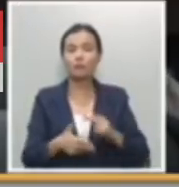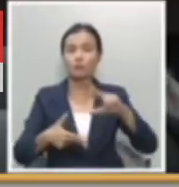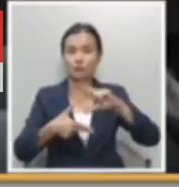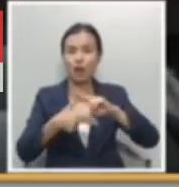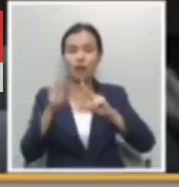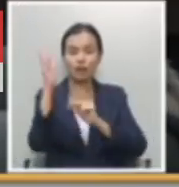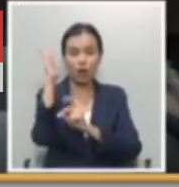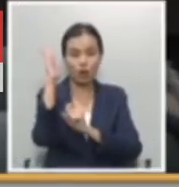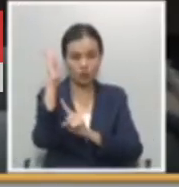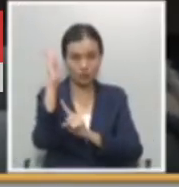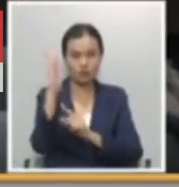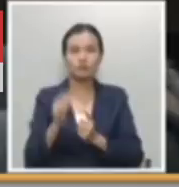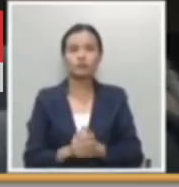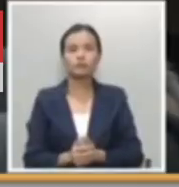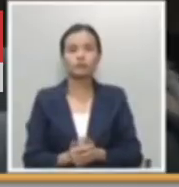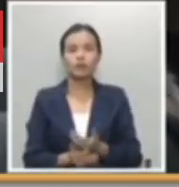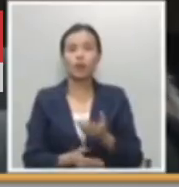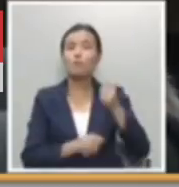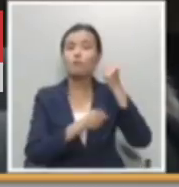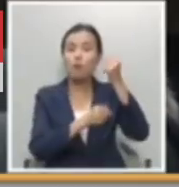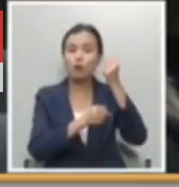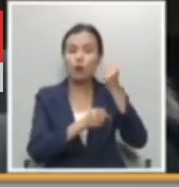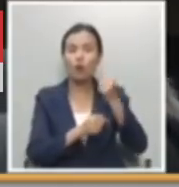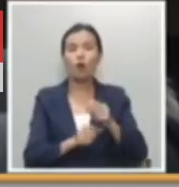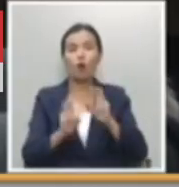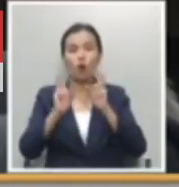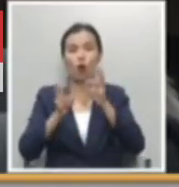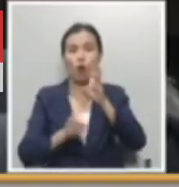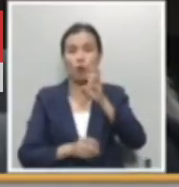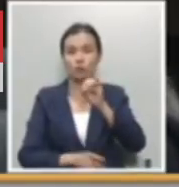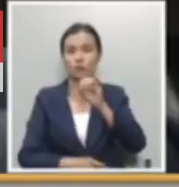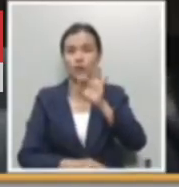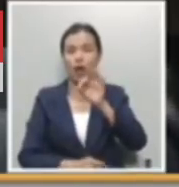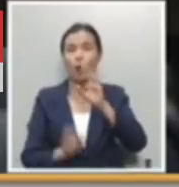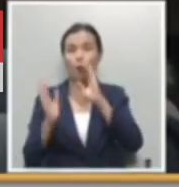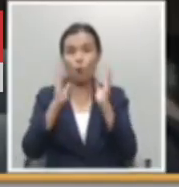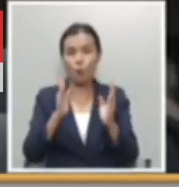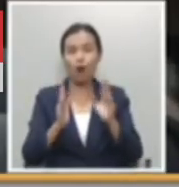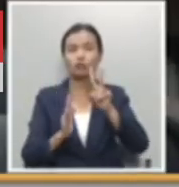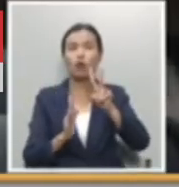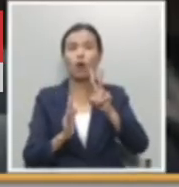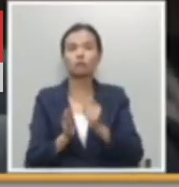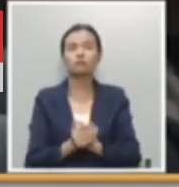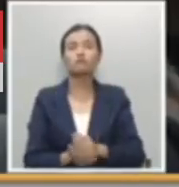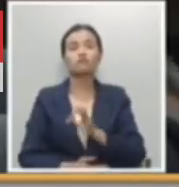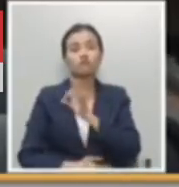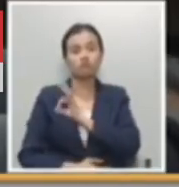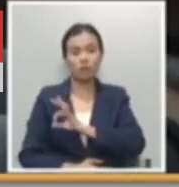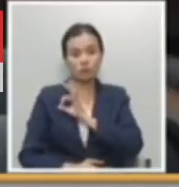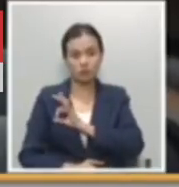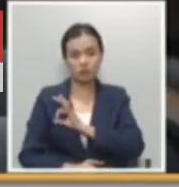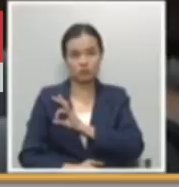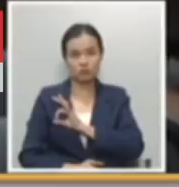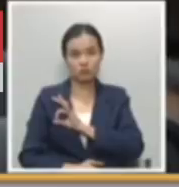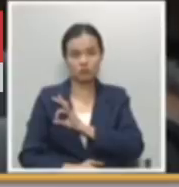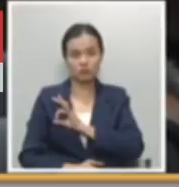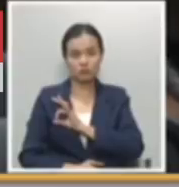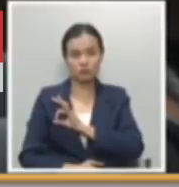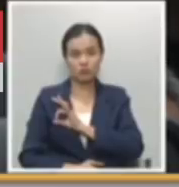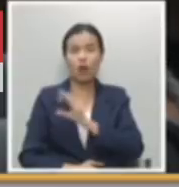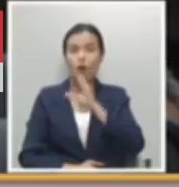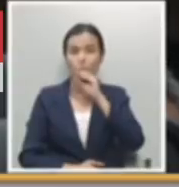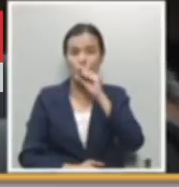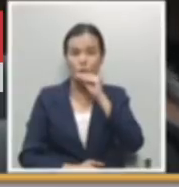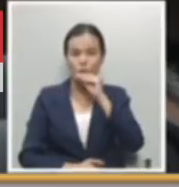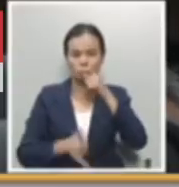รรมราชผมขอประท้วงตามข้อ69วรรค2ครับเมื่อกี้สมาชิกห้ามผู้อภิปรายแสดงก